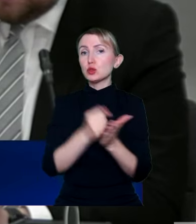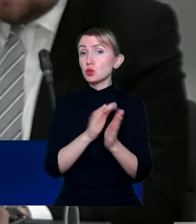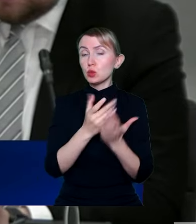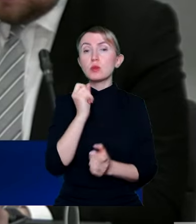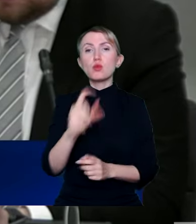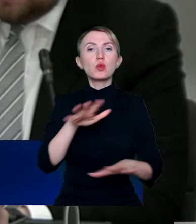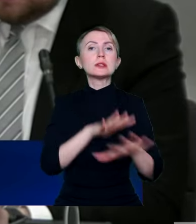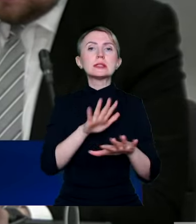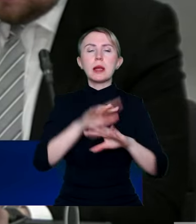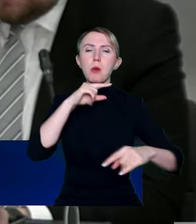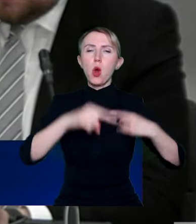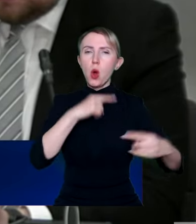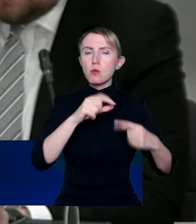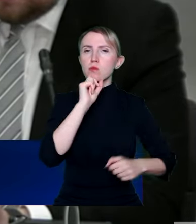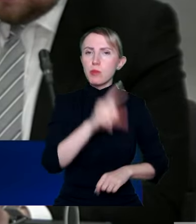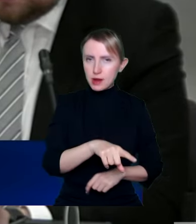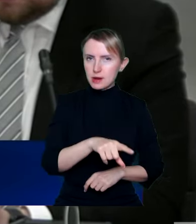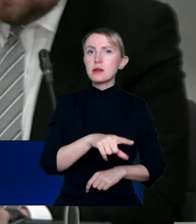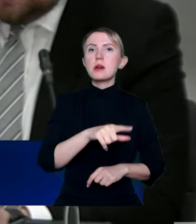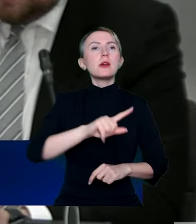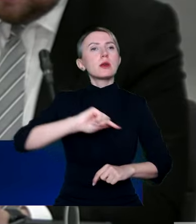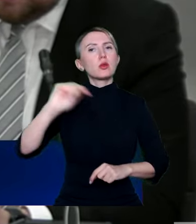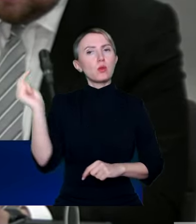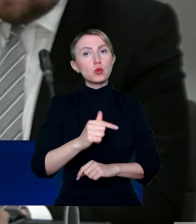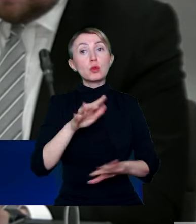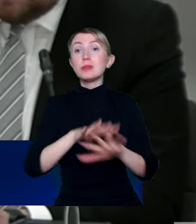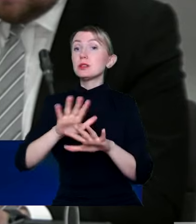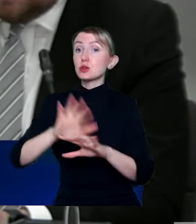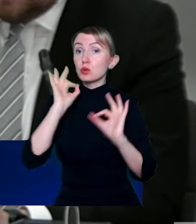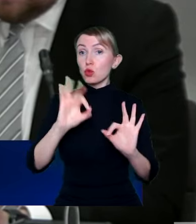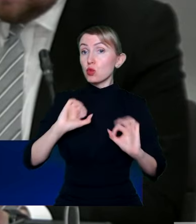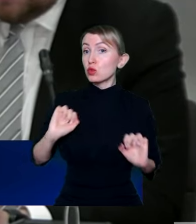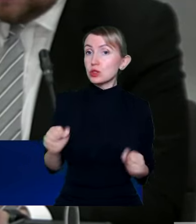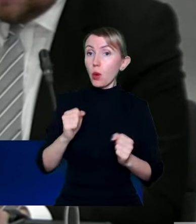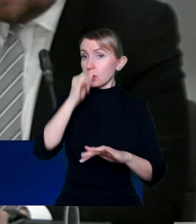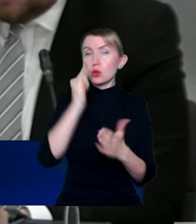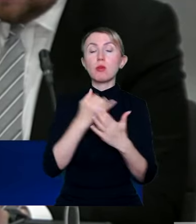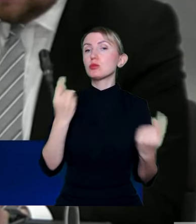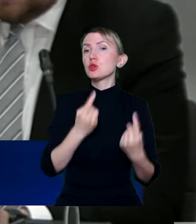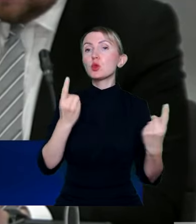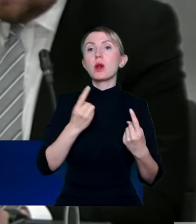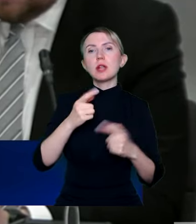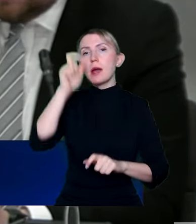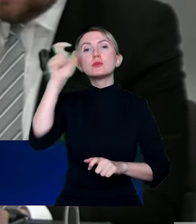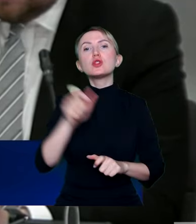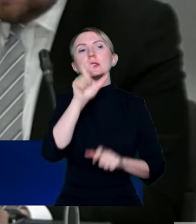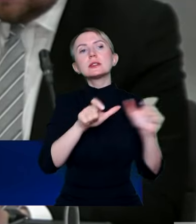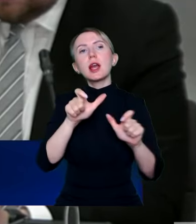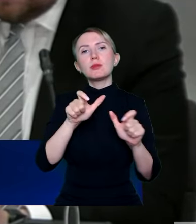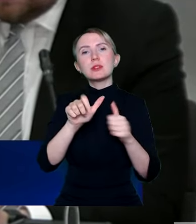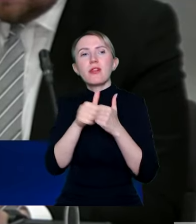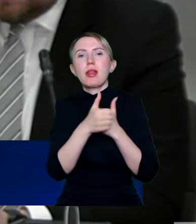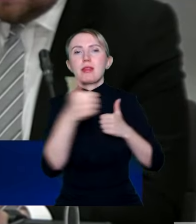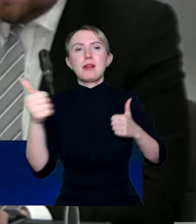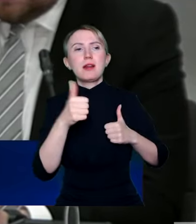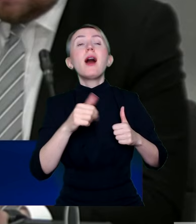systemy operacyjne i one muszą być skuteczne i nie może być tak, że przestępca jest dwa kroki przed organami